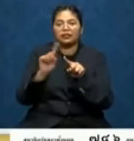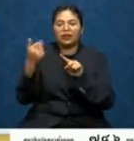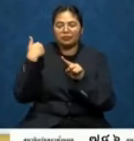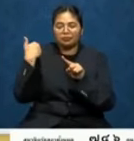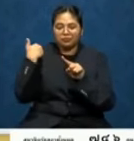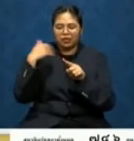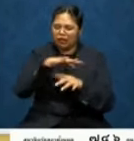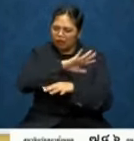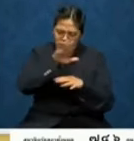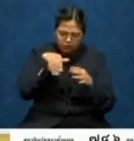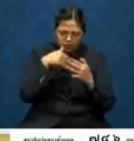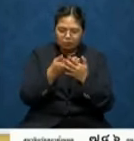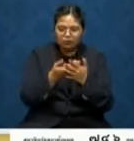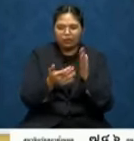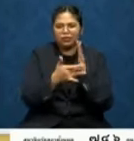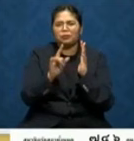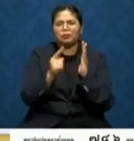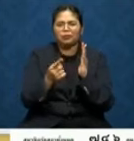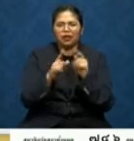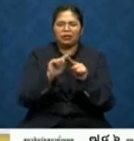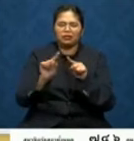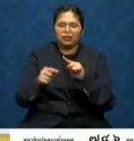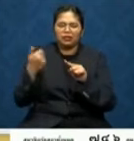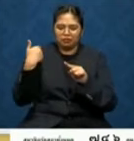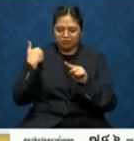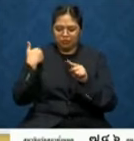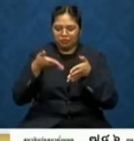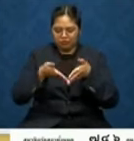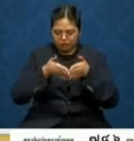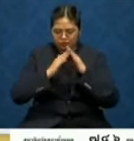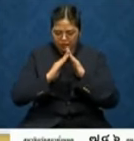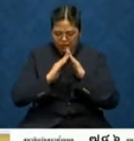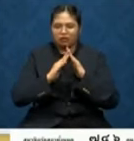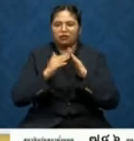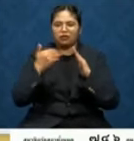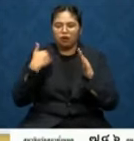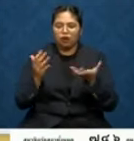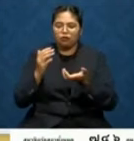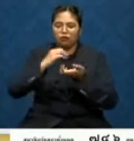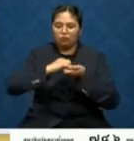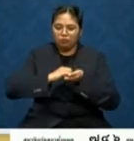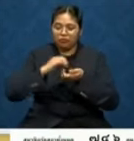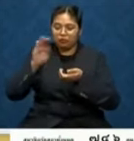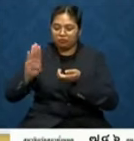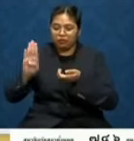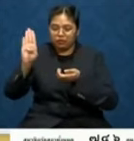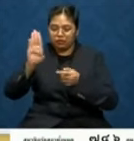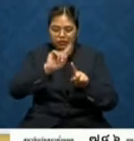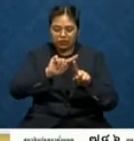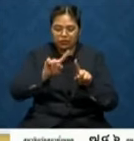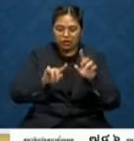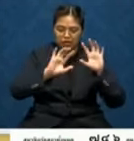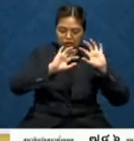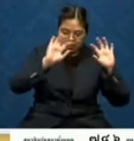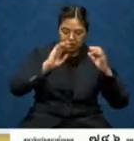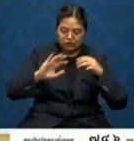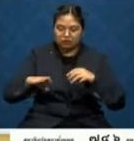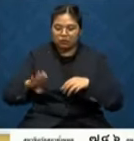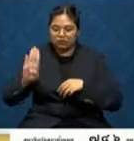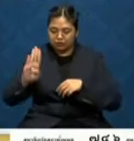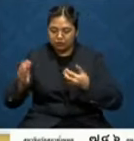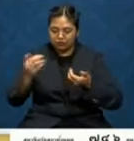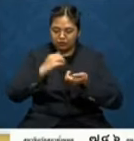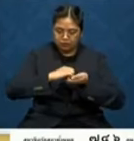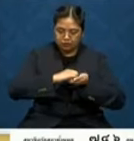านี้ภาครัฐจะต้องทำให้หน่วยงานนี้เกิดขึ้นผนวกกับภาคเอกชนเพื่อที่จะทำให้ทุนทางวัฒนธรรม